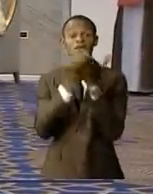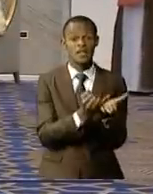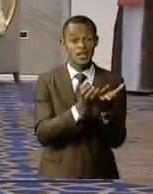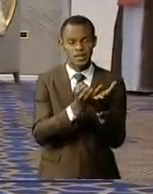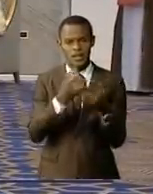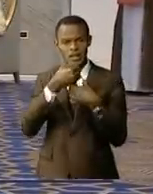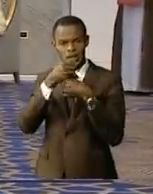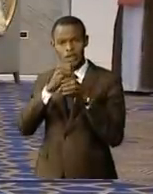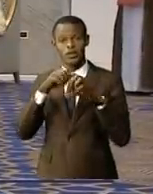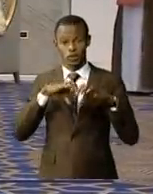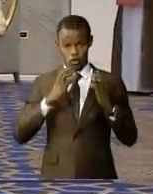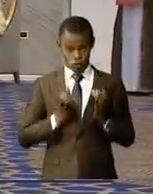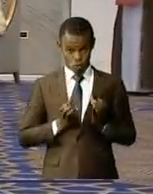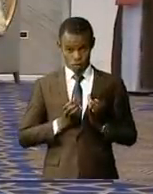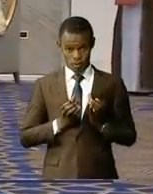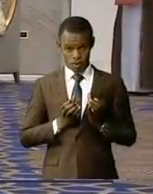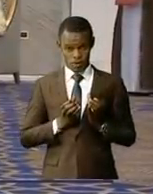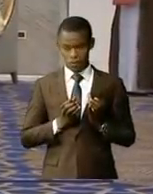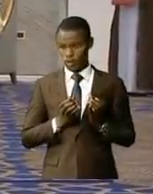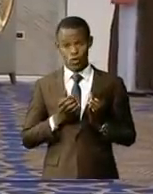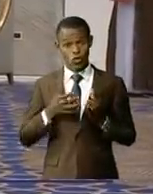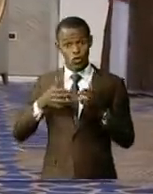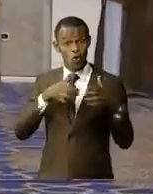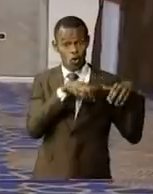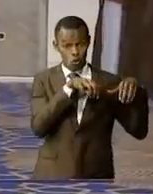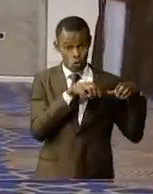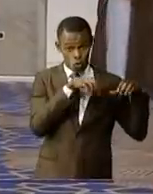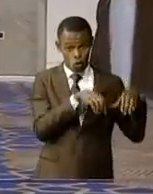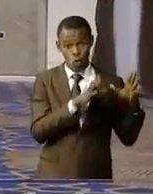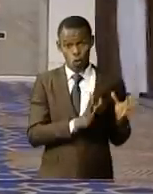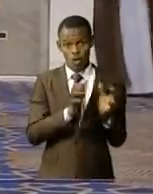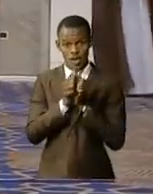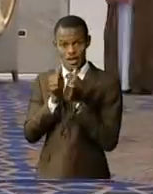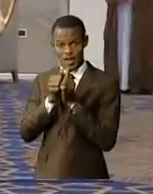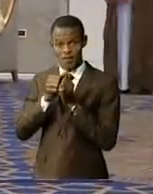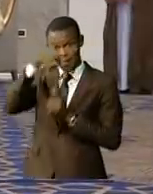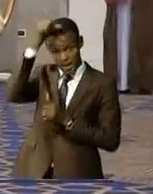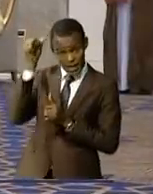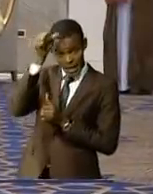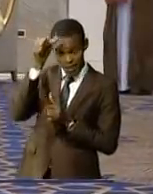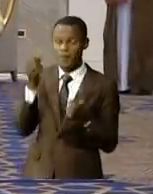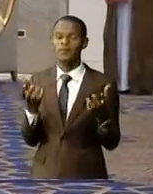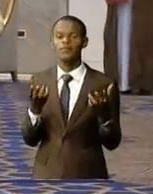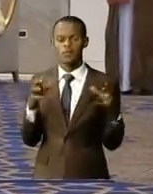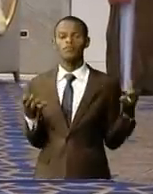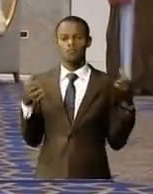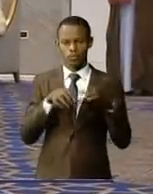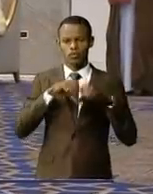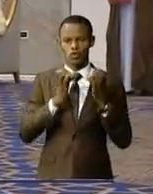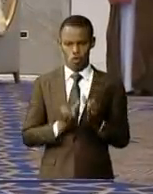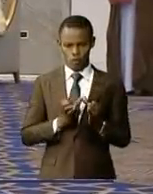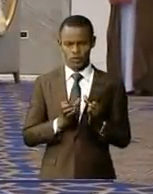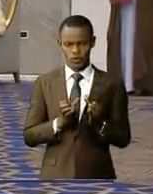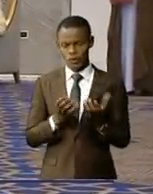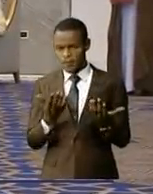commission mixte RDC-Émirats Arabes Unis, un accord entre la société EMAR et les ministères congolais de